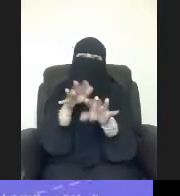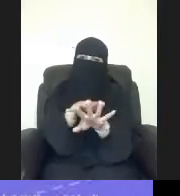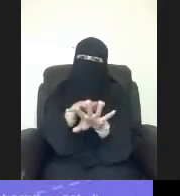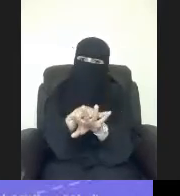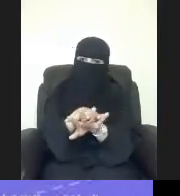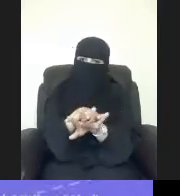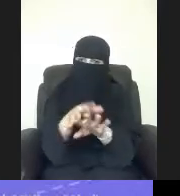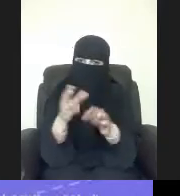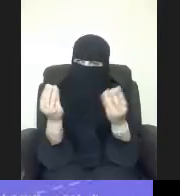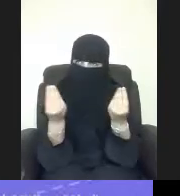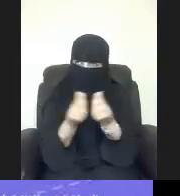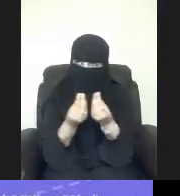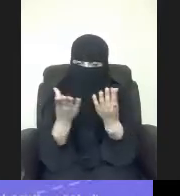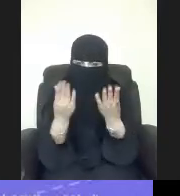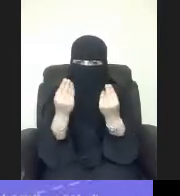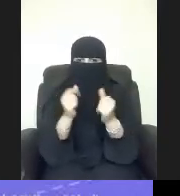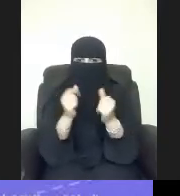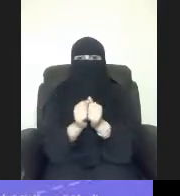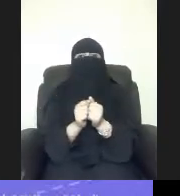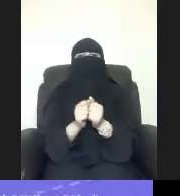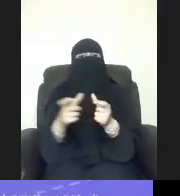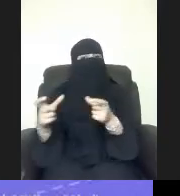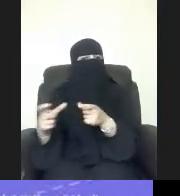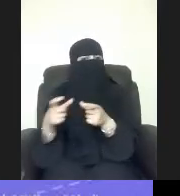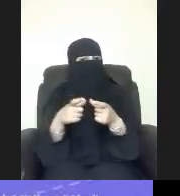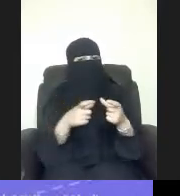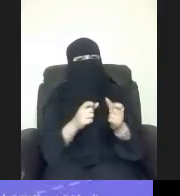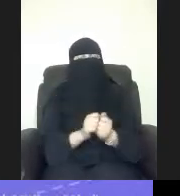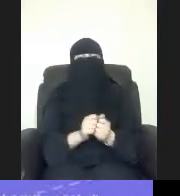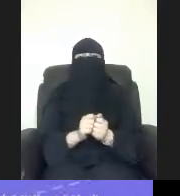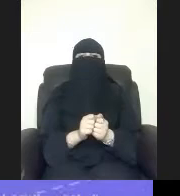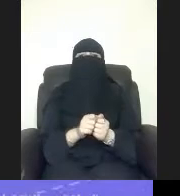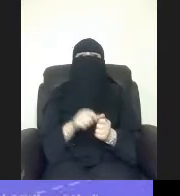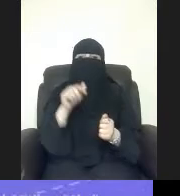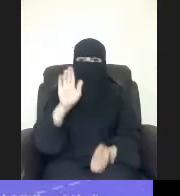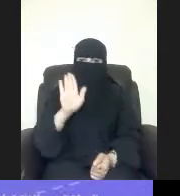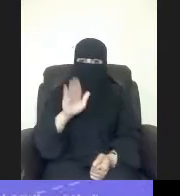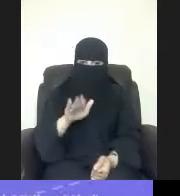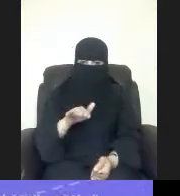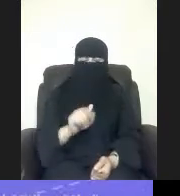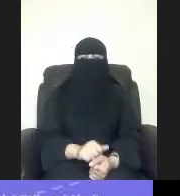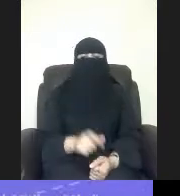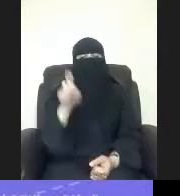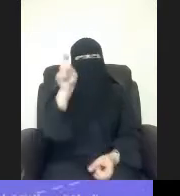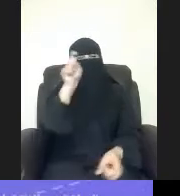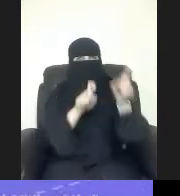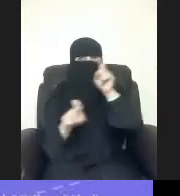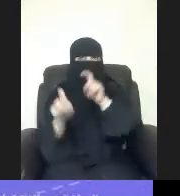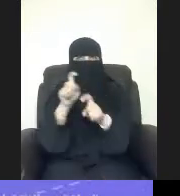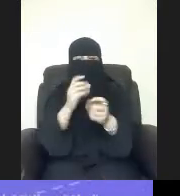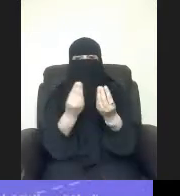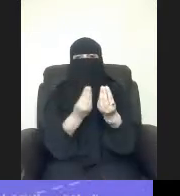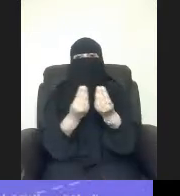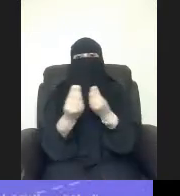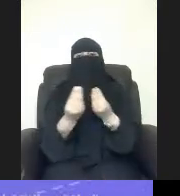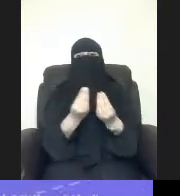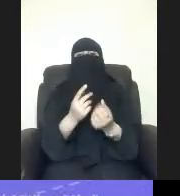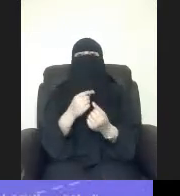تجربة رائعة. شكرا لك على مشاركتك. الآن مع أسئلتكم ونقاشكم نستعرض بعض